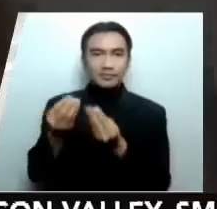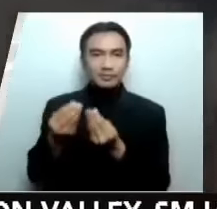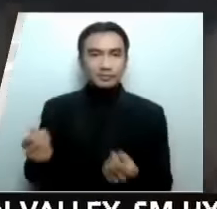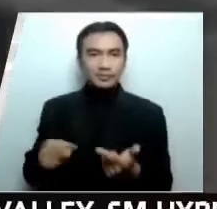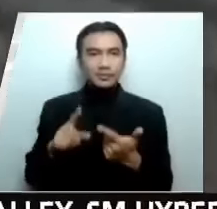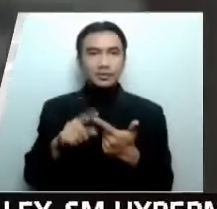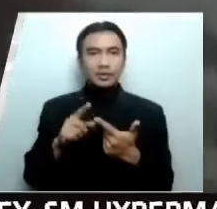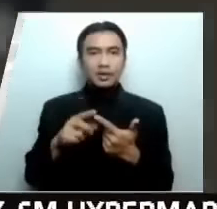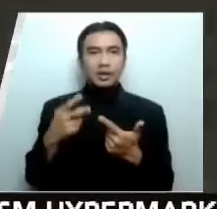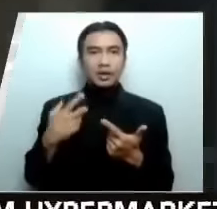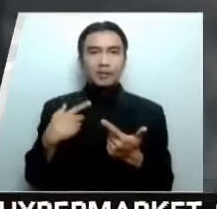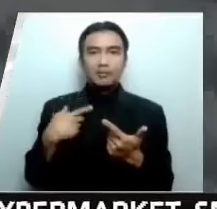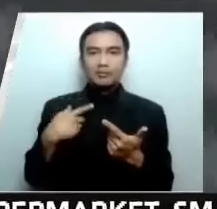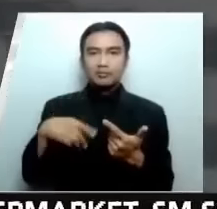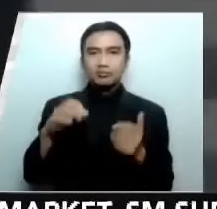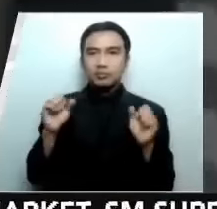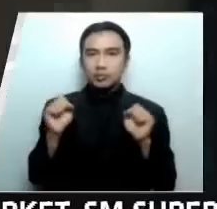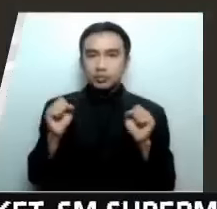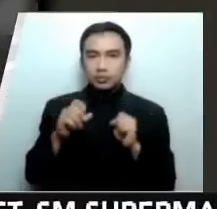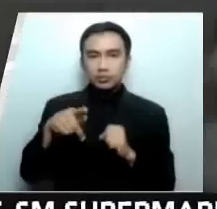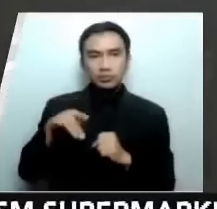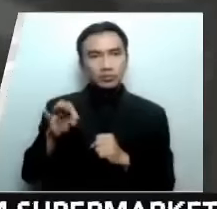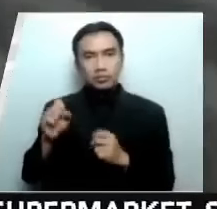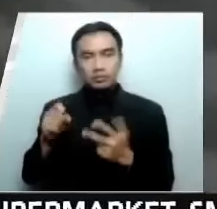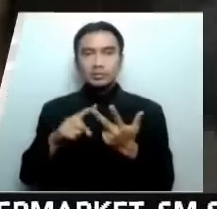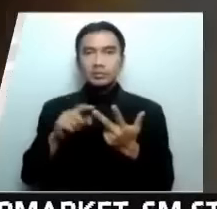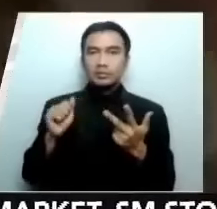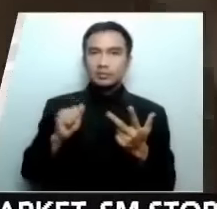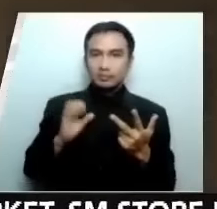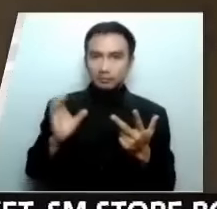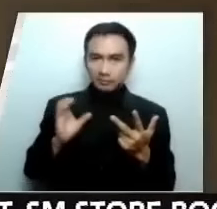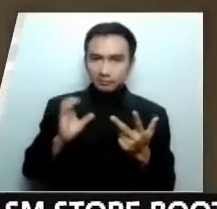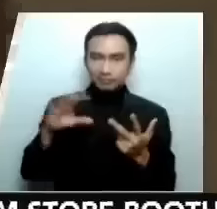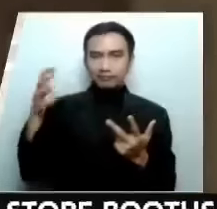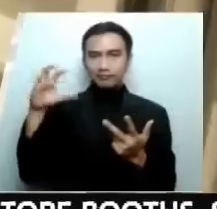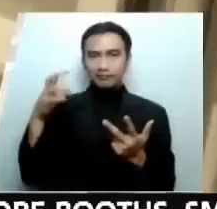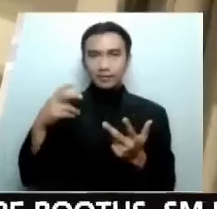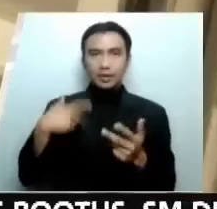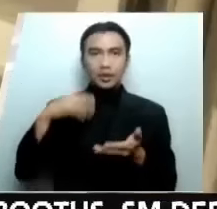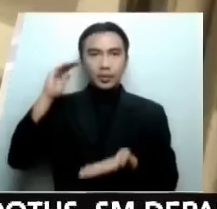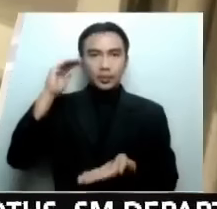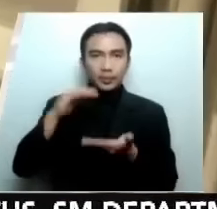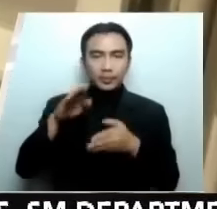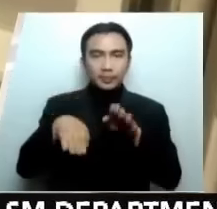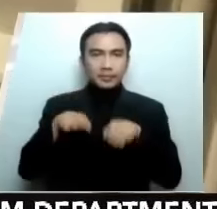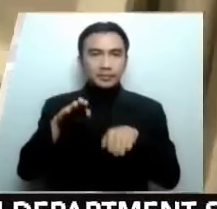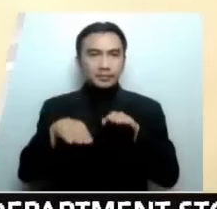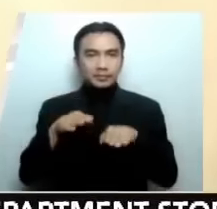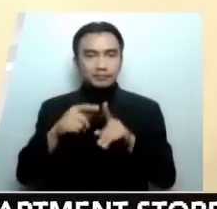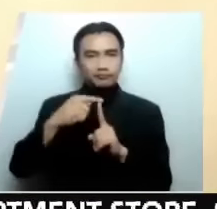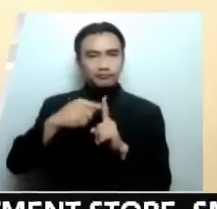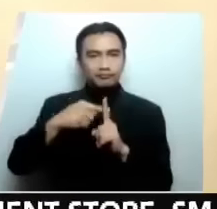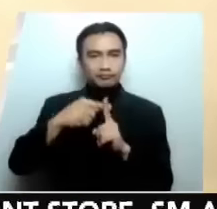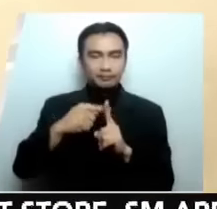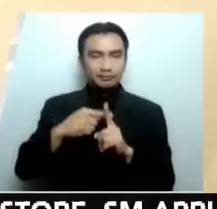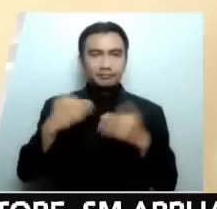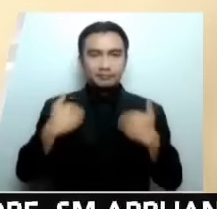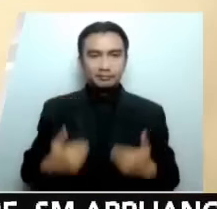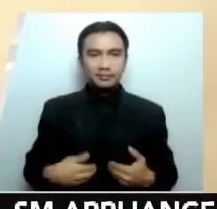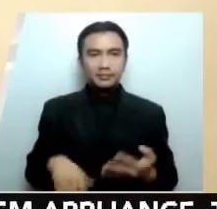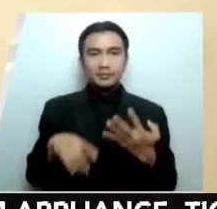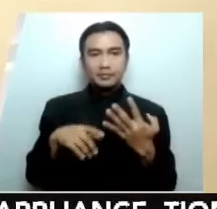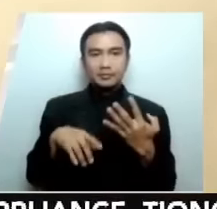bagay din na may electric fan o aircon para ma-regulate ang body temperature. Sa asong makakapal ang buhok, mainam na